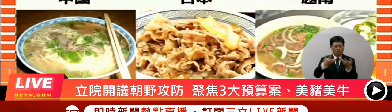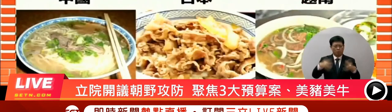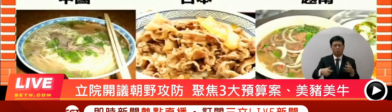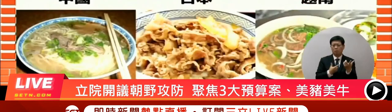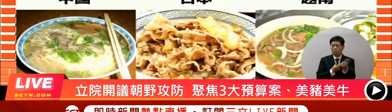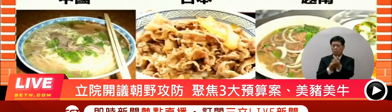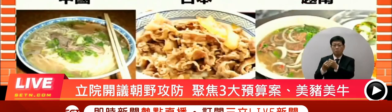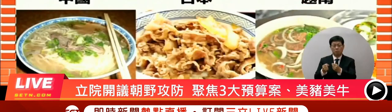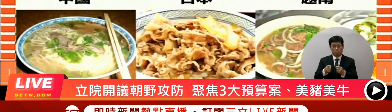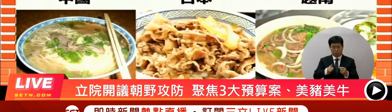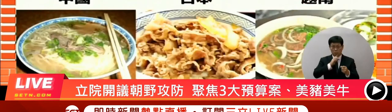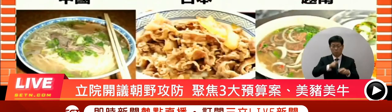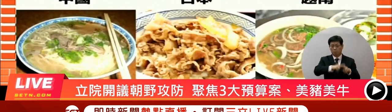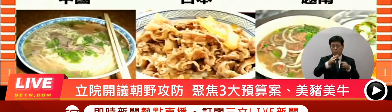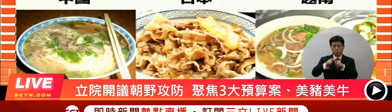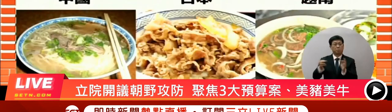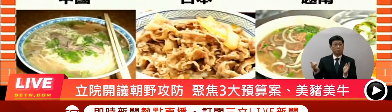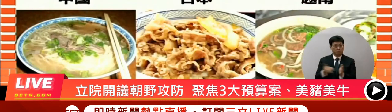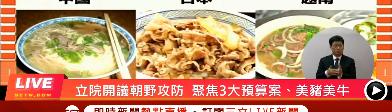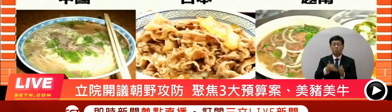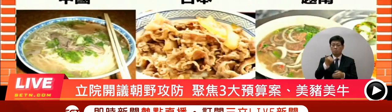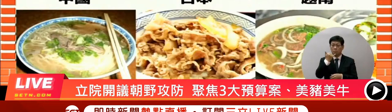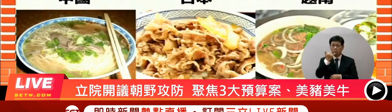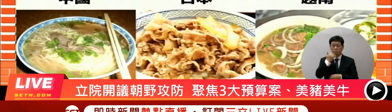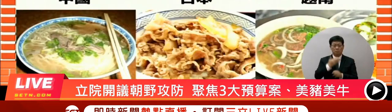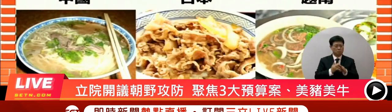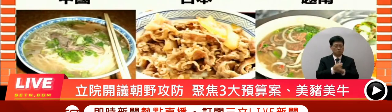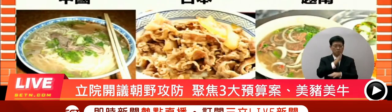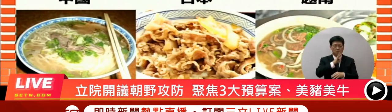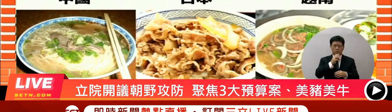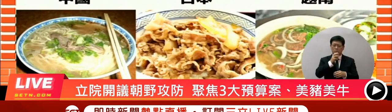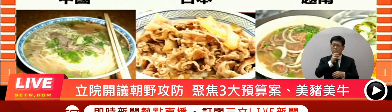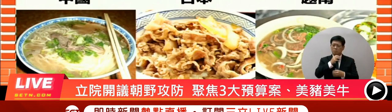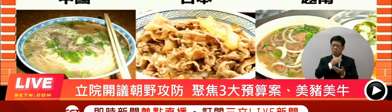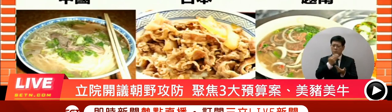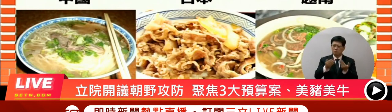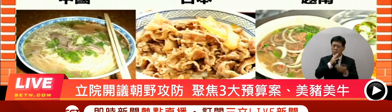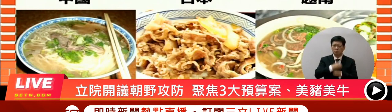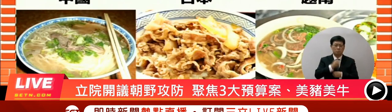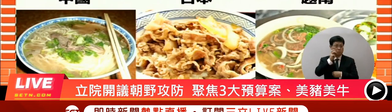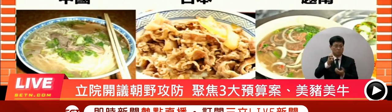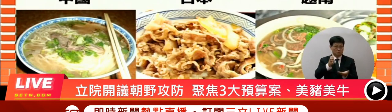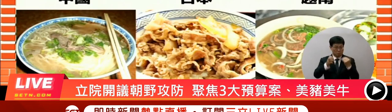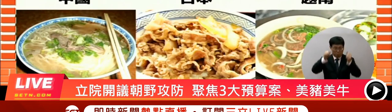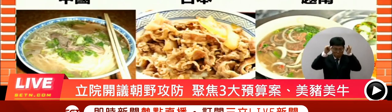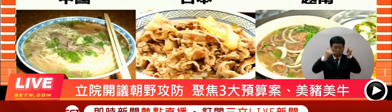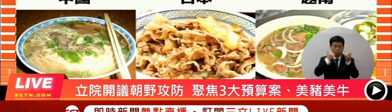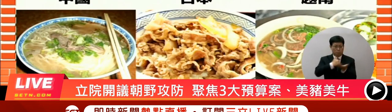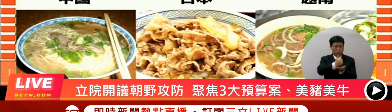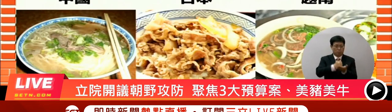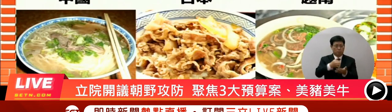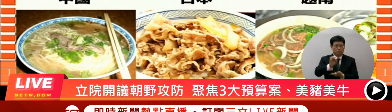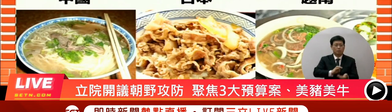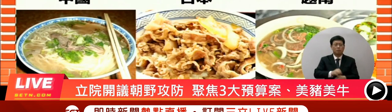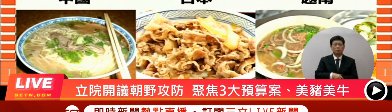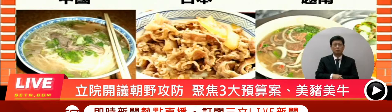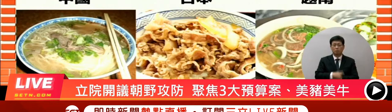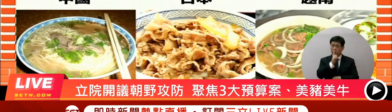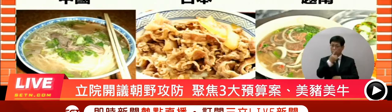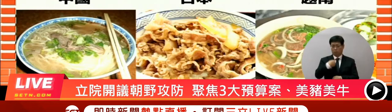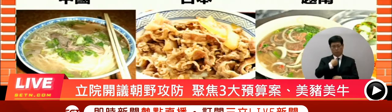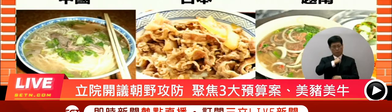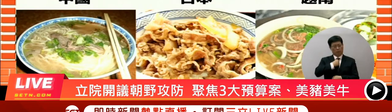家也都陆续开放超过30月龄以上的牛肉进口，而只有我